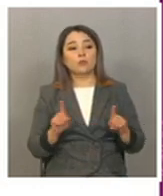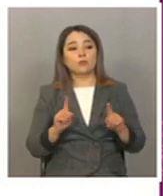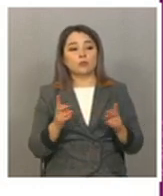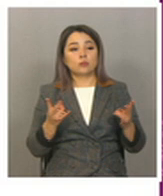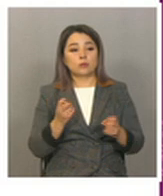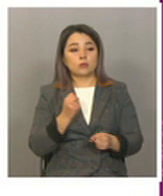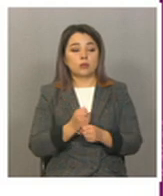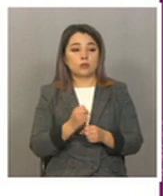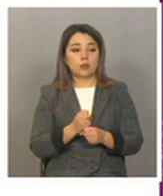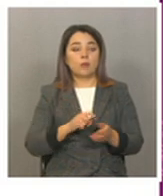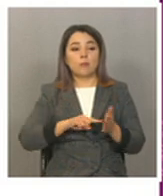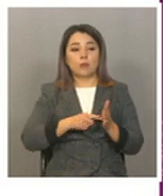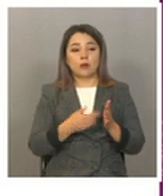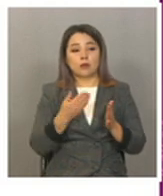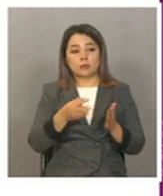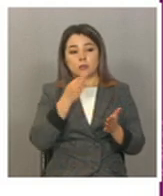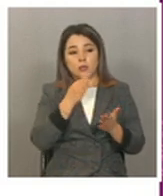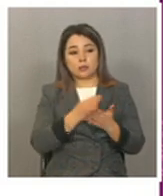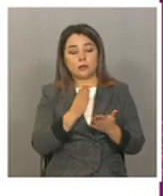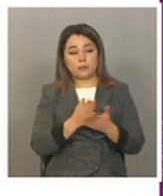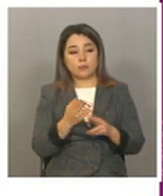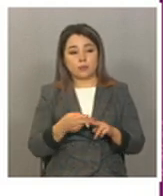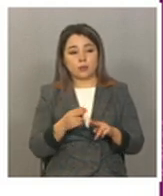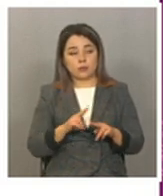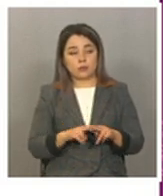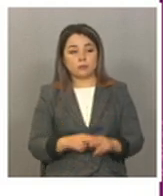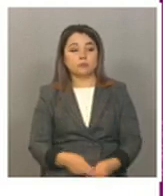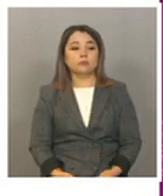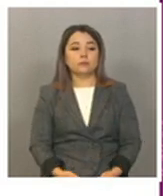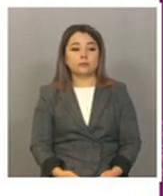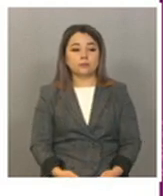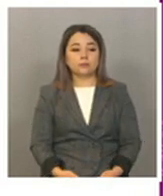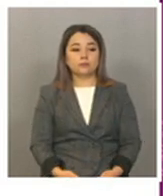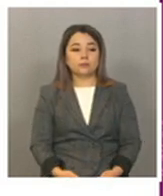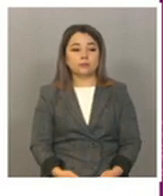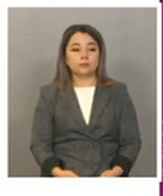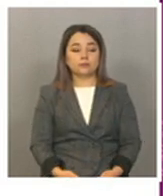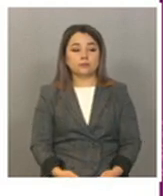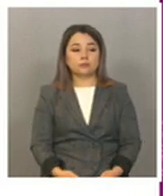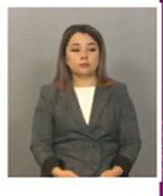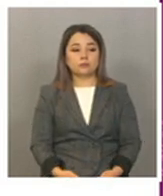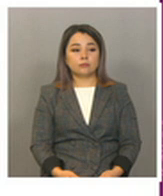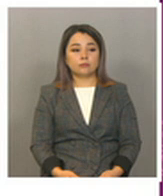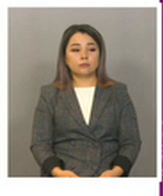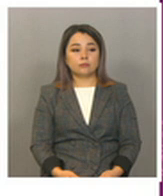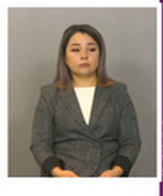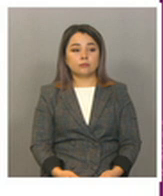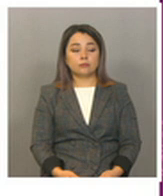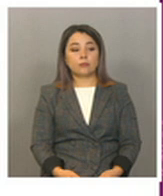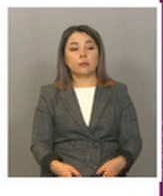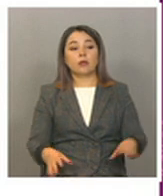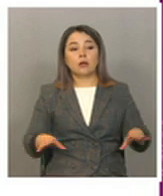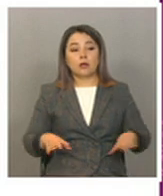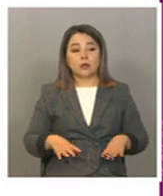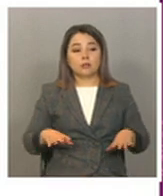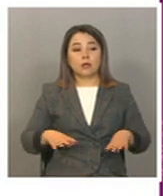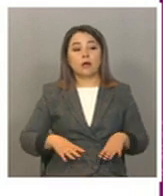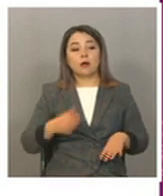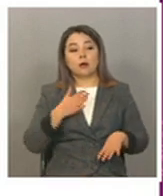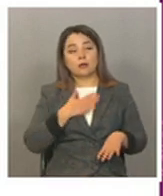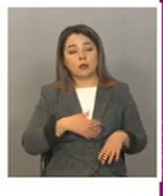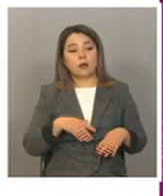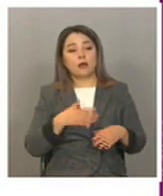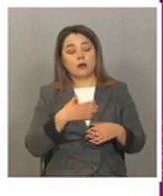үшін құрылды? Бұл бізде мақсат пысықтауыш болады. Аттар ақырын